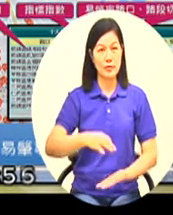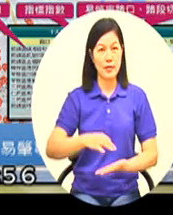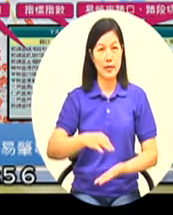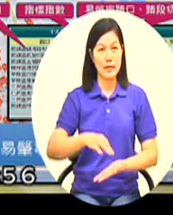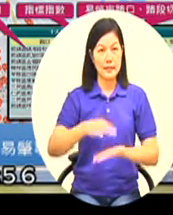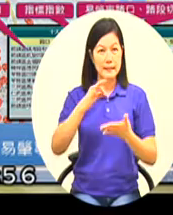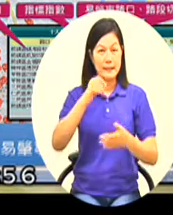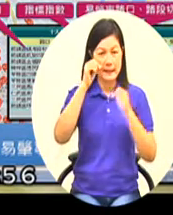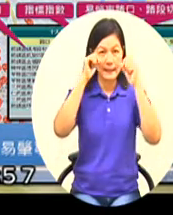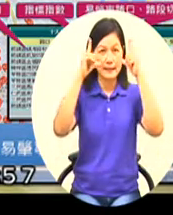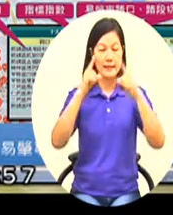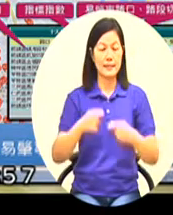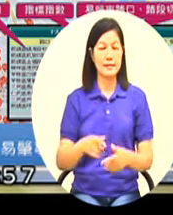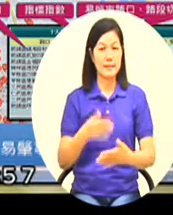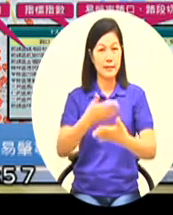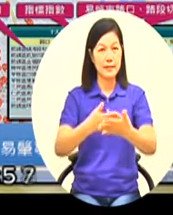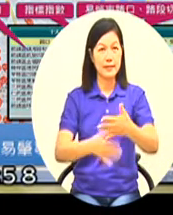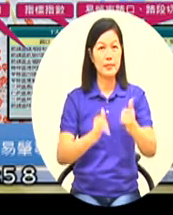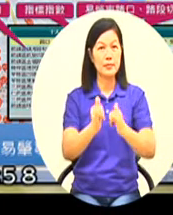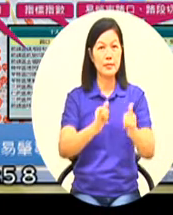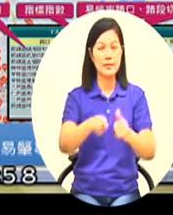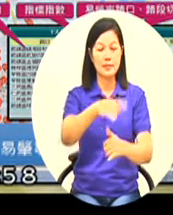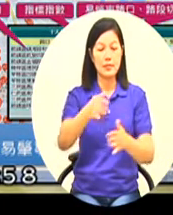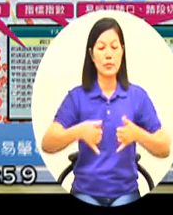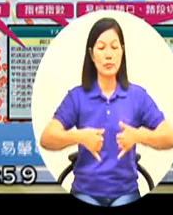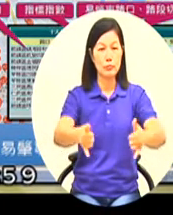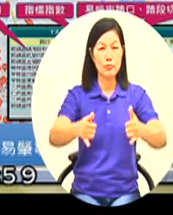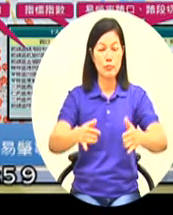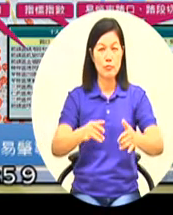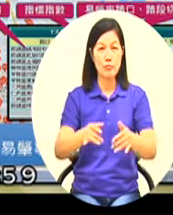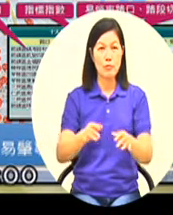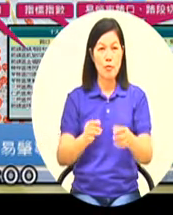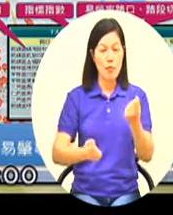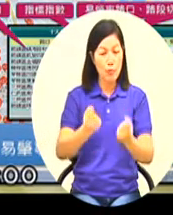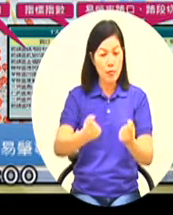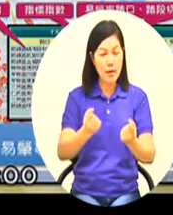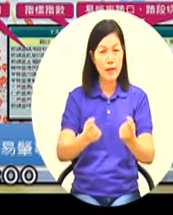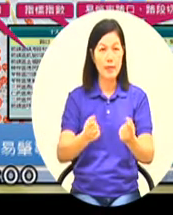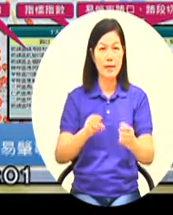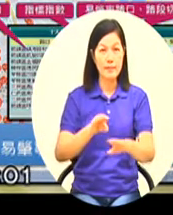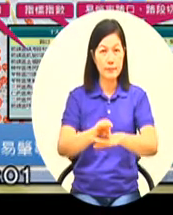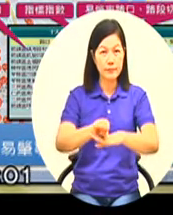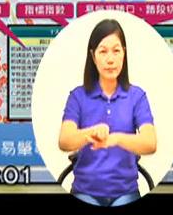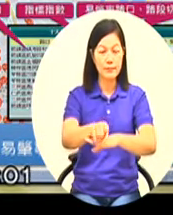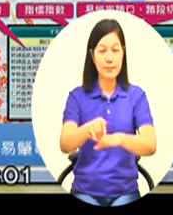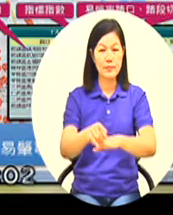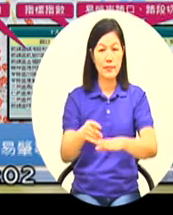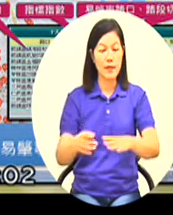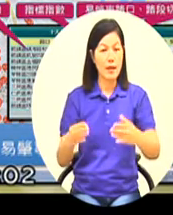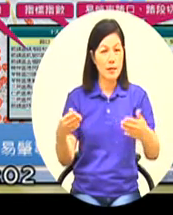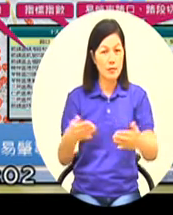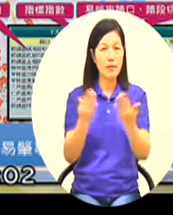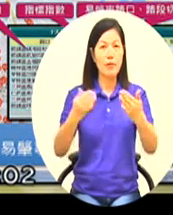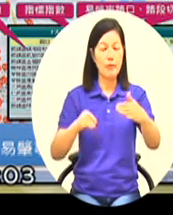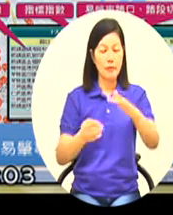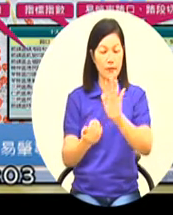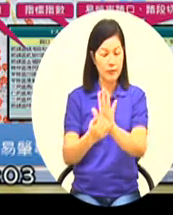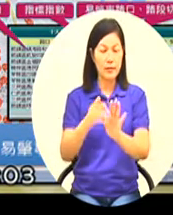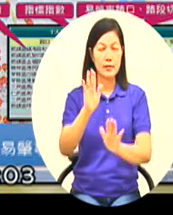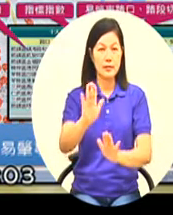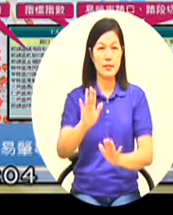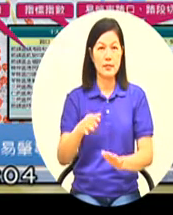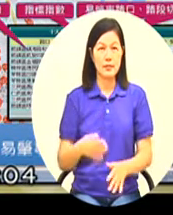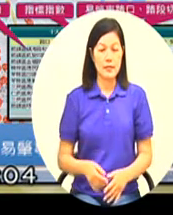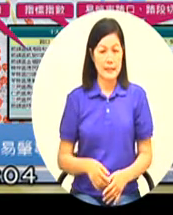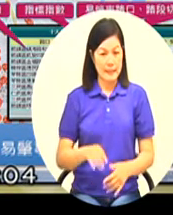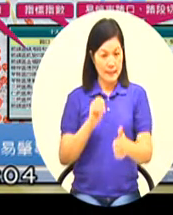减少我们市民在道路上使用道路的时候发生这个交通事故， 所以要特别提醒我们用